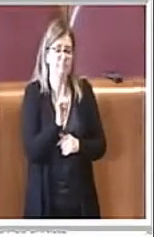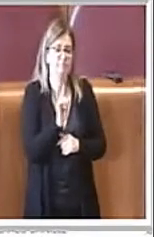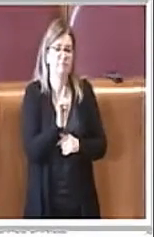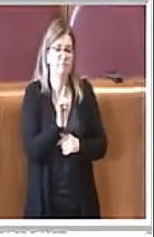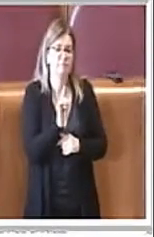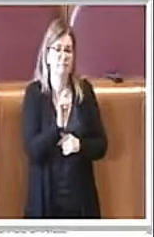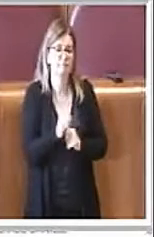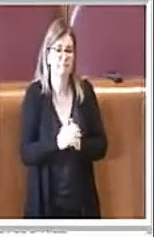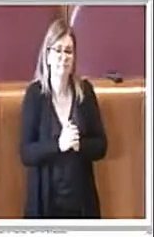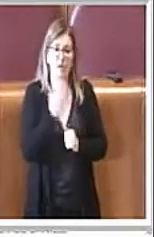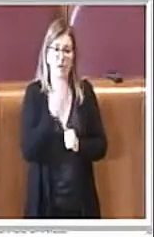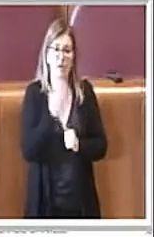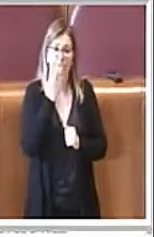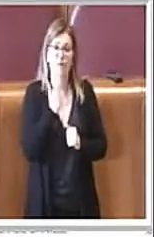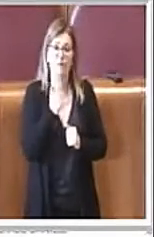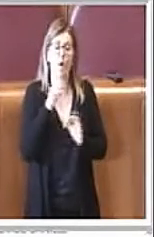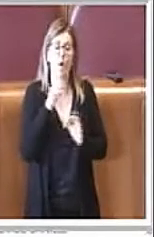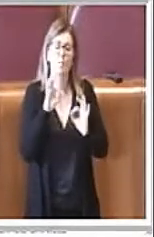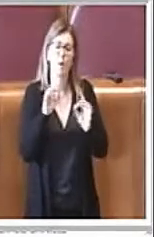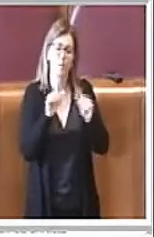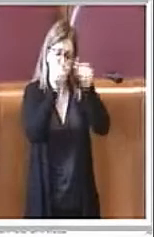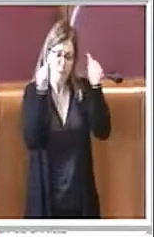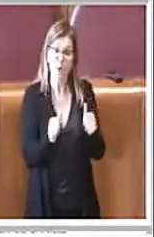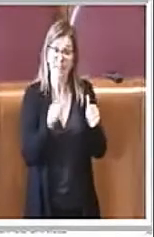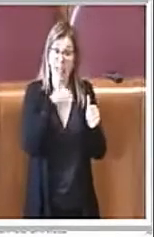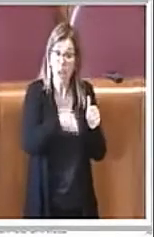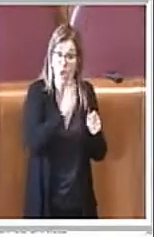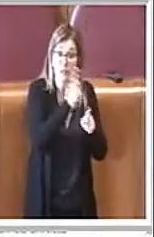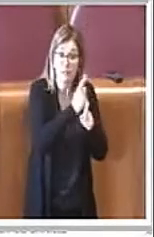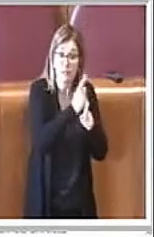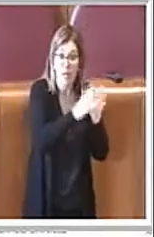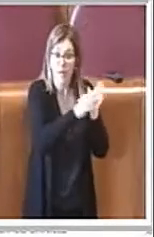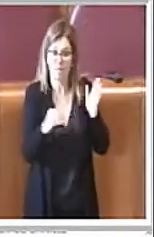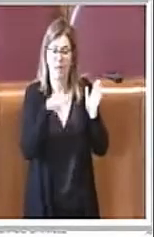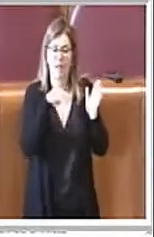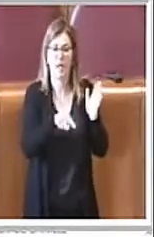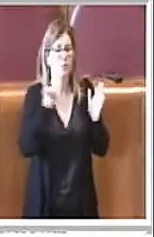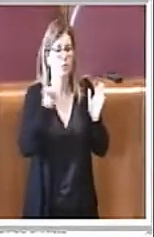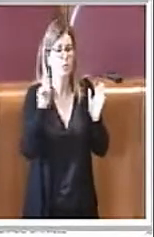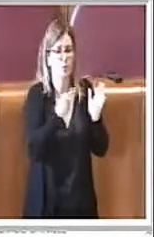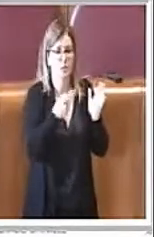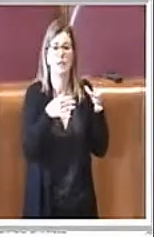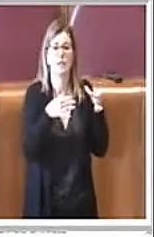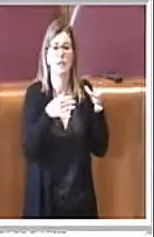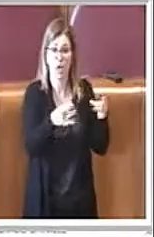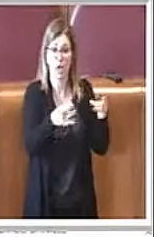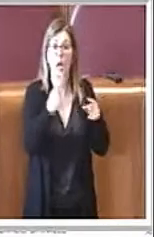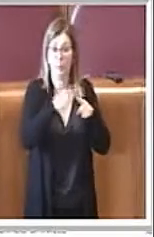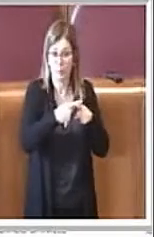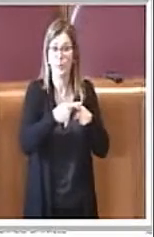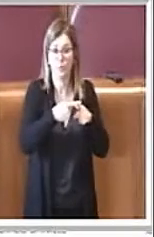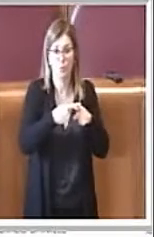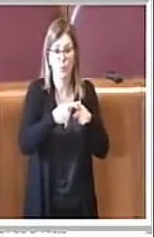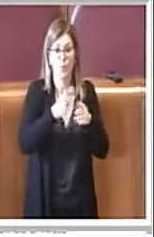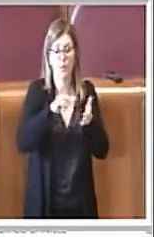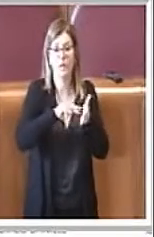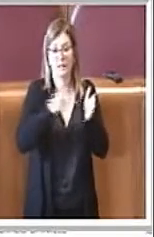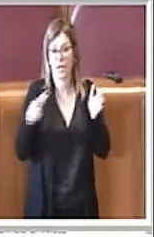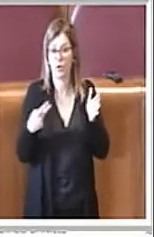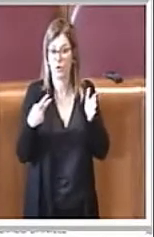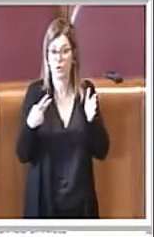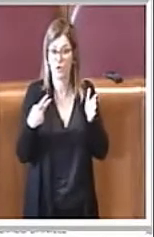impone la digitalizzazione di tutti, e dove serve anche l'automatizzazione, quindi anche attraverso